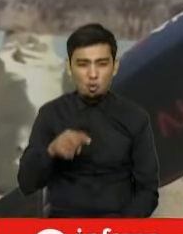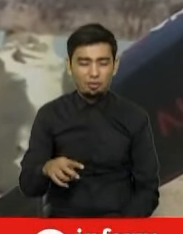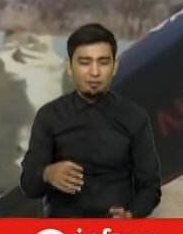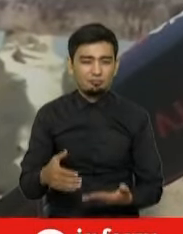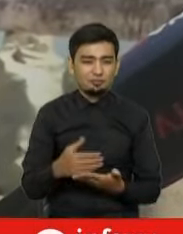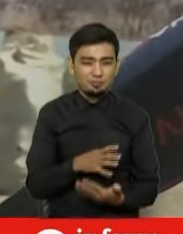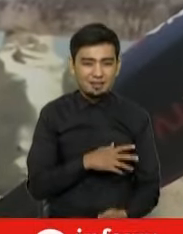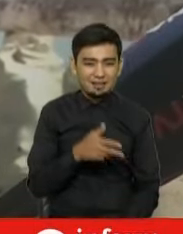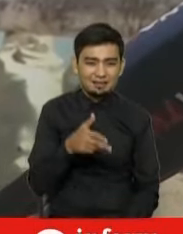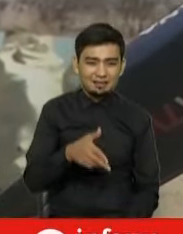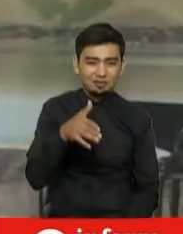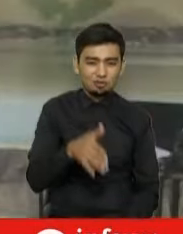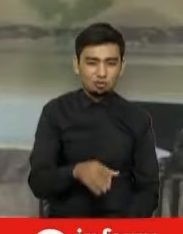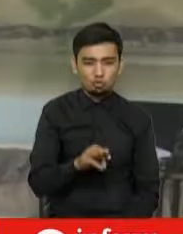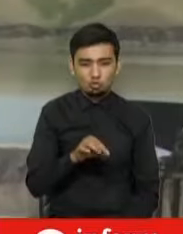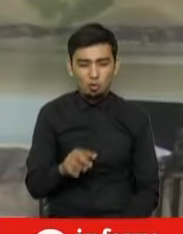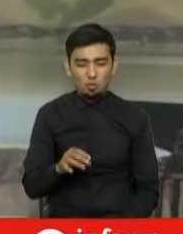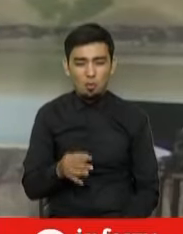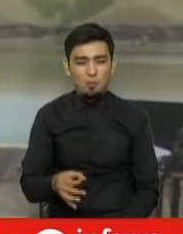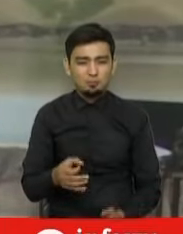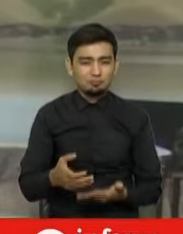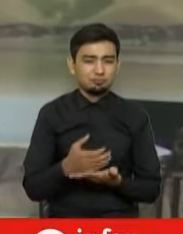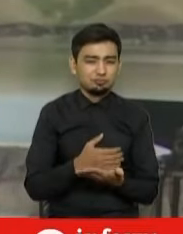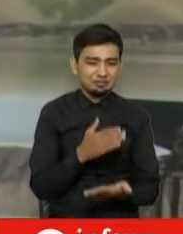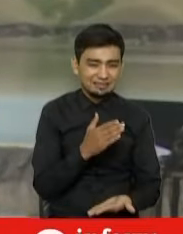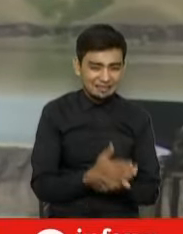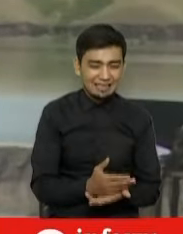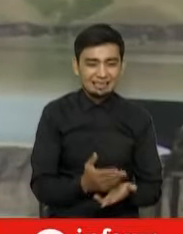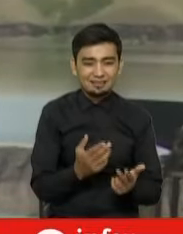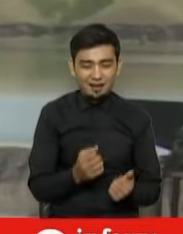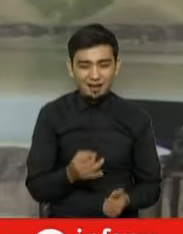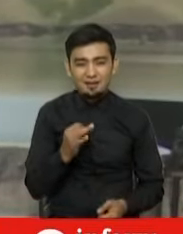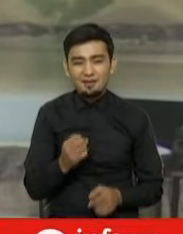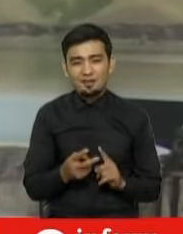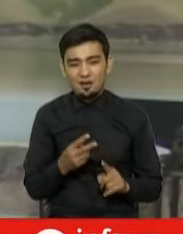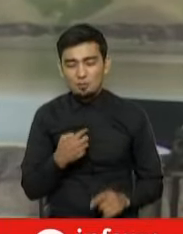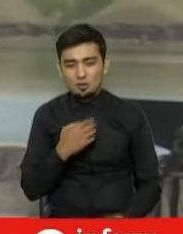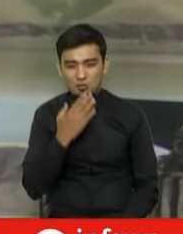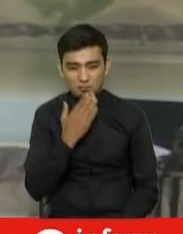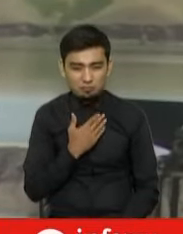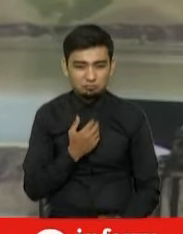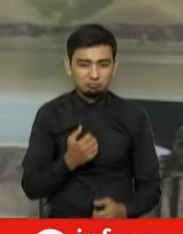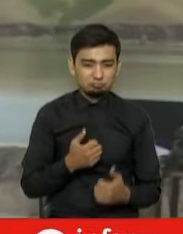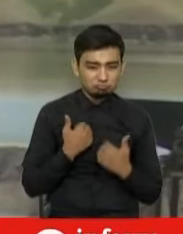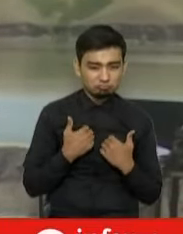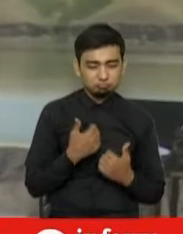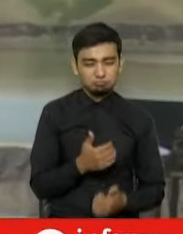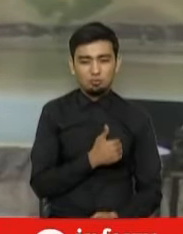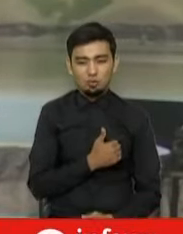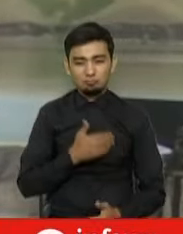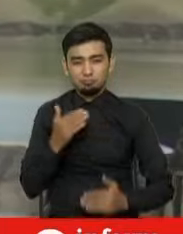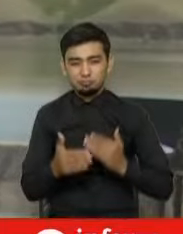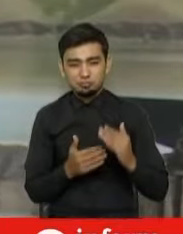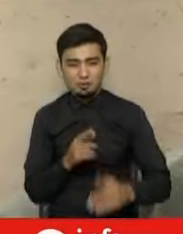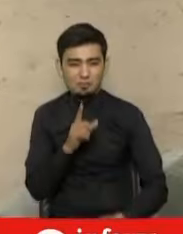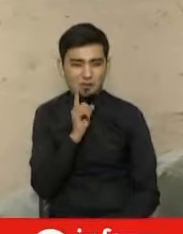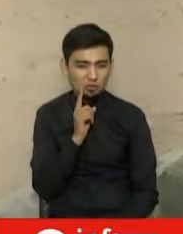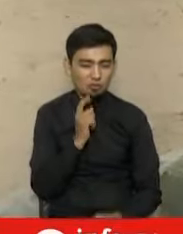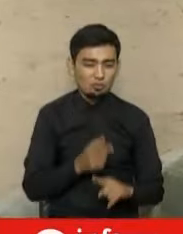более 3000 тонн мусора собрано. Патриотизм, во-первых. Во-вторых, у нас трудолюбие, воспитание трудолюбия, особенно у